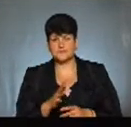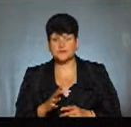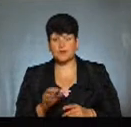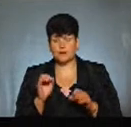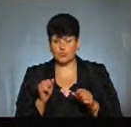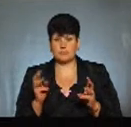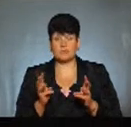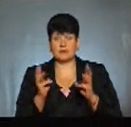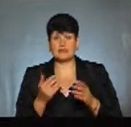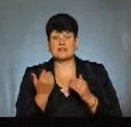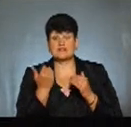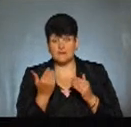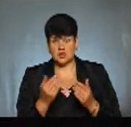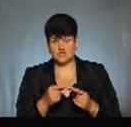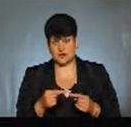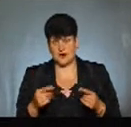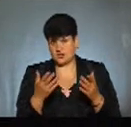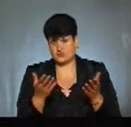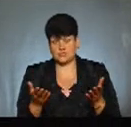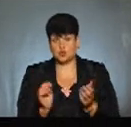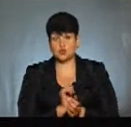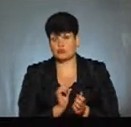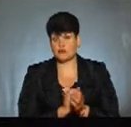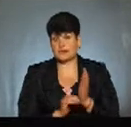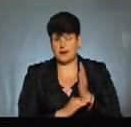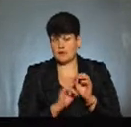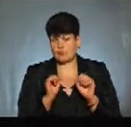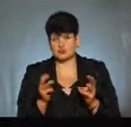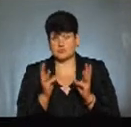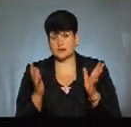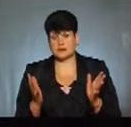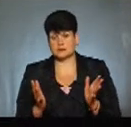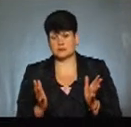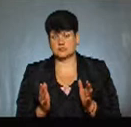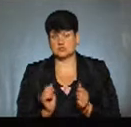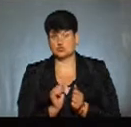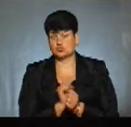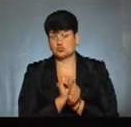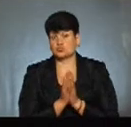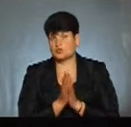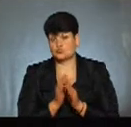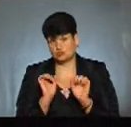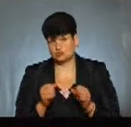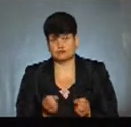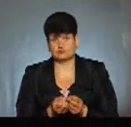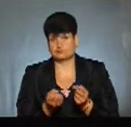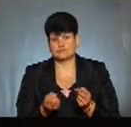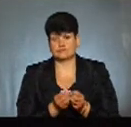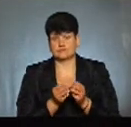і ваші речі, так і сухі дерева. Чи сухості, суха трава теж може спалахувати. Тому